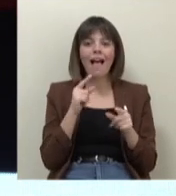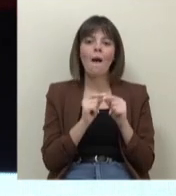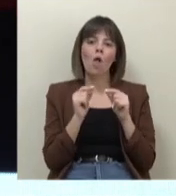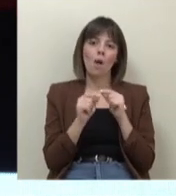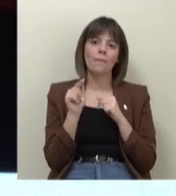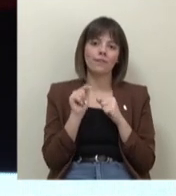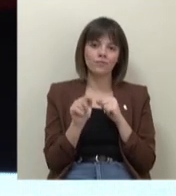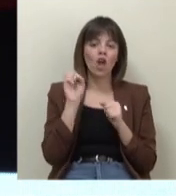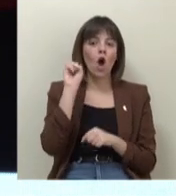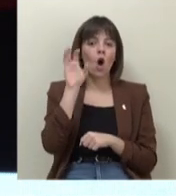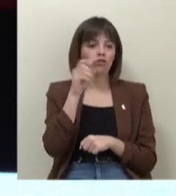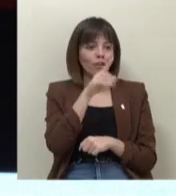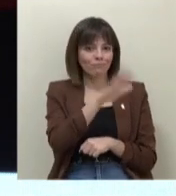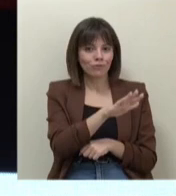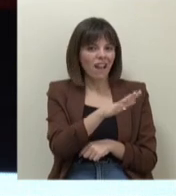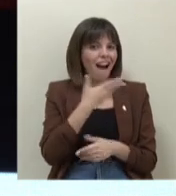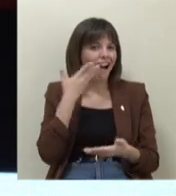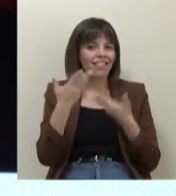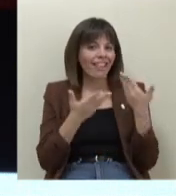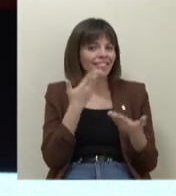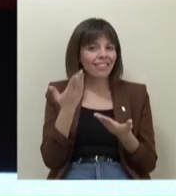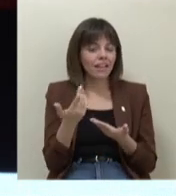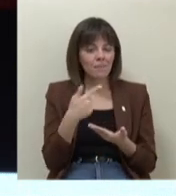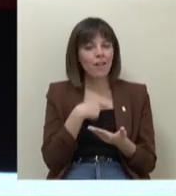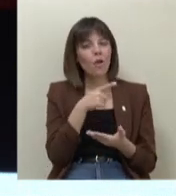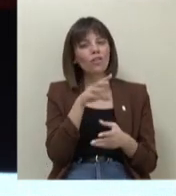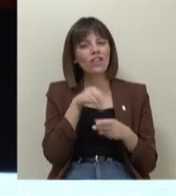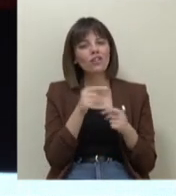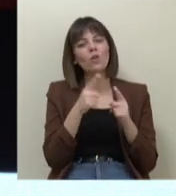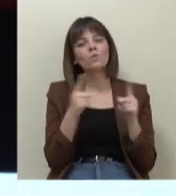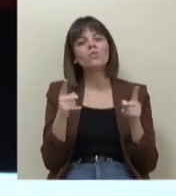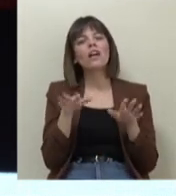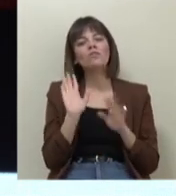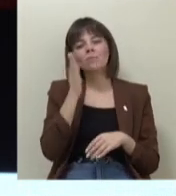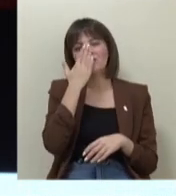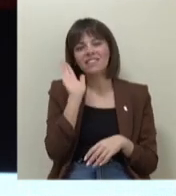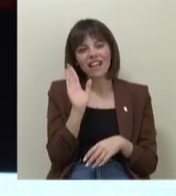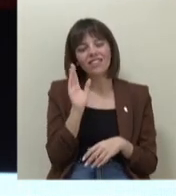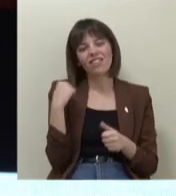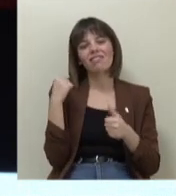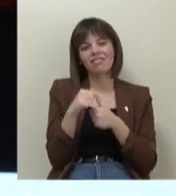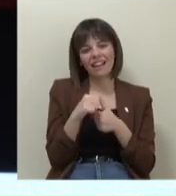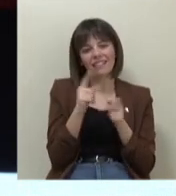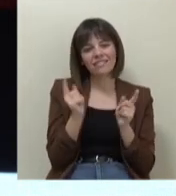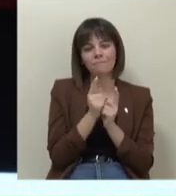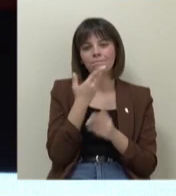ekonomi. Hocam da burada anlattı. Ben onun için onu uzatmayacağım. Sadece vurgulayacağım.